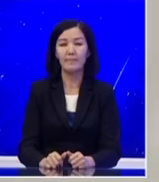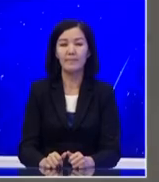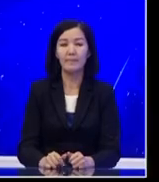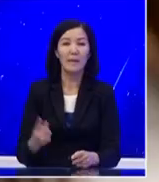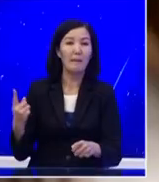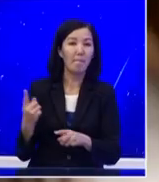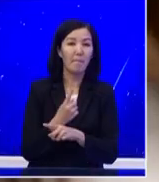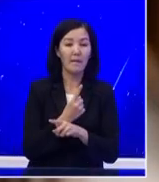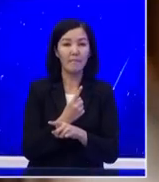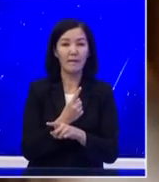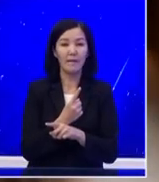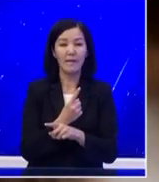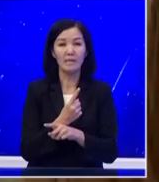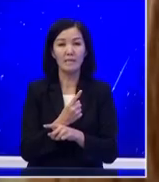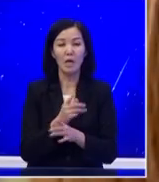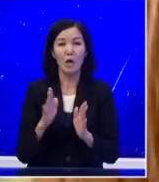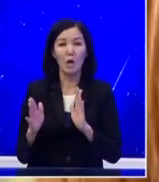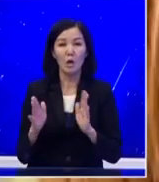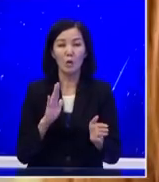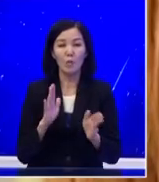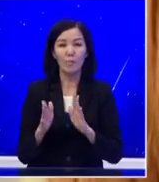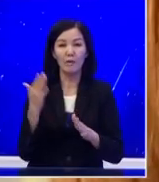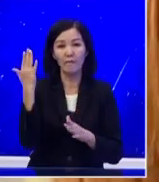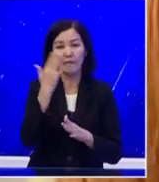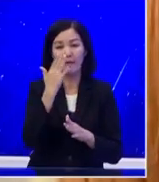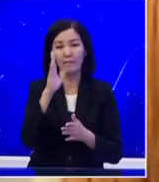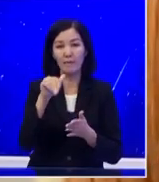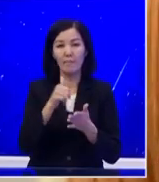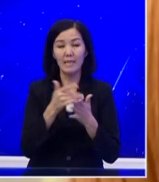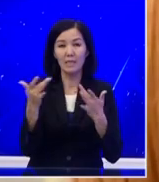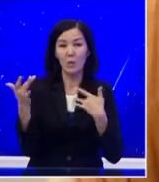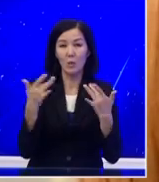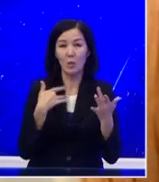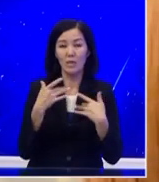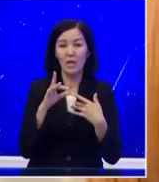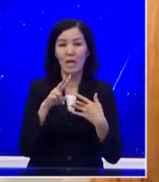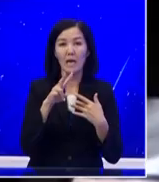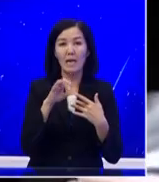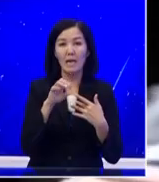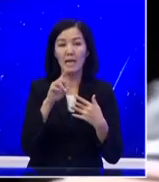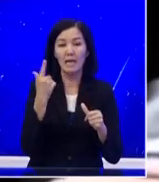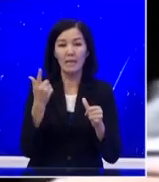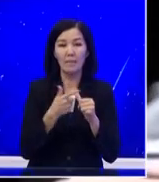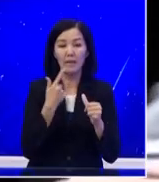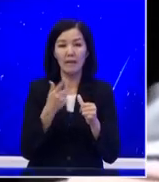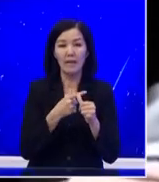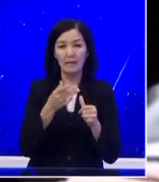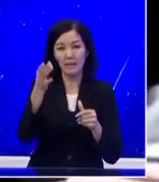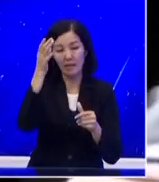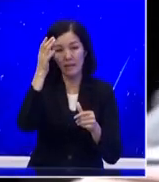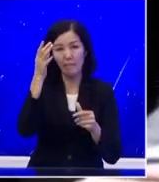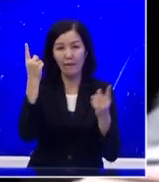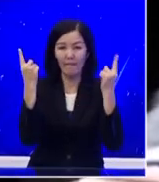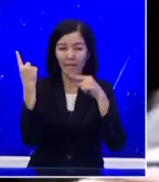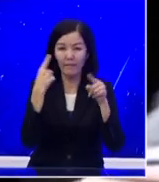Алғаш рет жасанды интеллектке ие робот фильмде басты рөлді сомдайды. Ерика атты құлтемір ғылыми фантастикалық фильмге түседі.